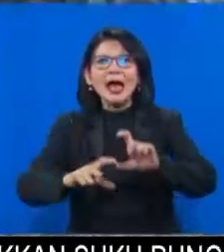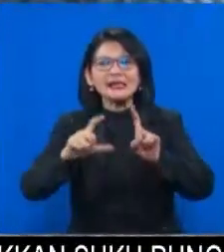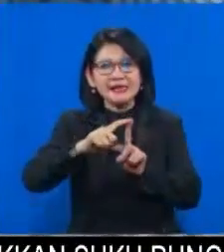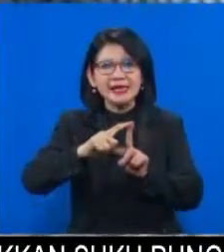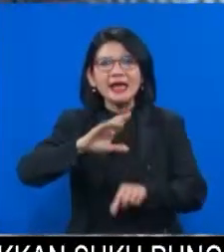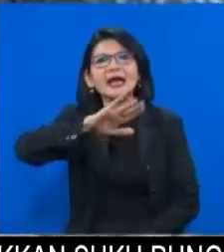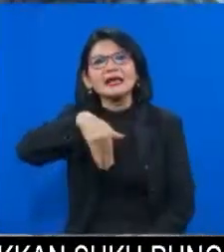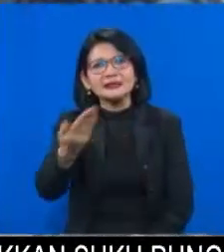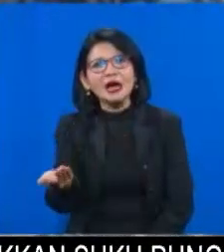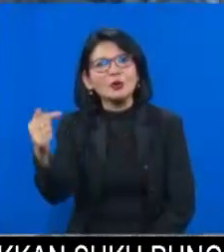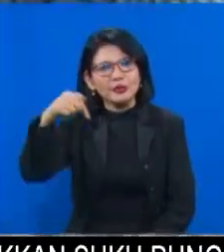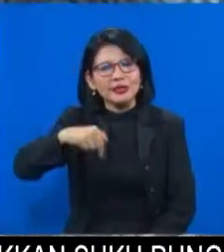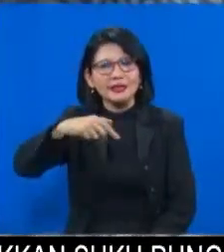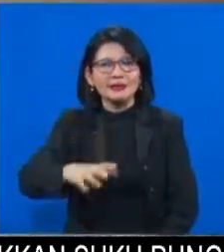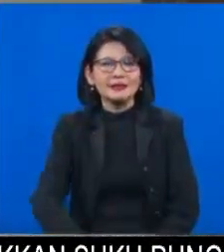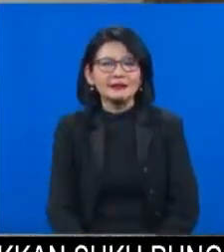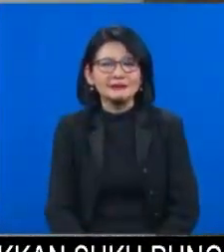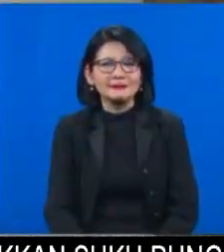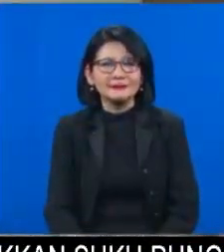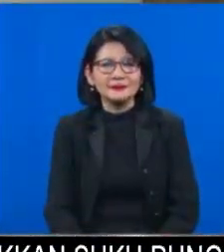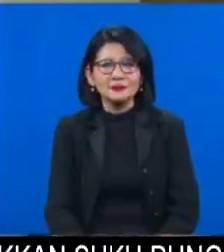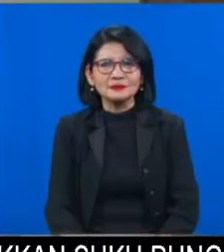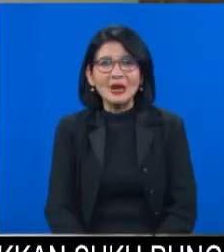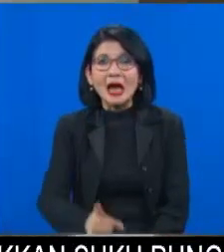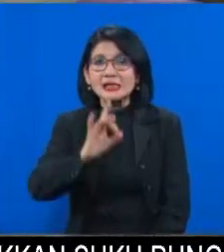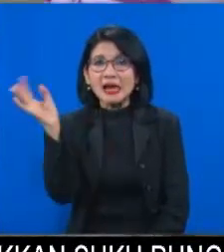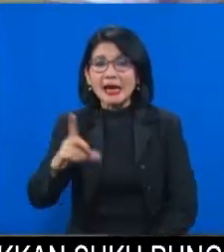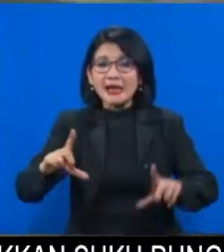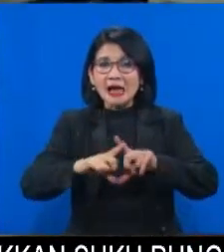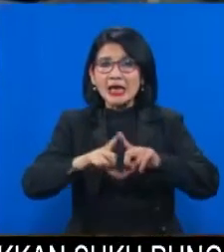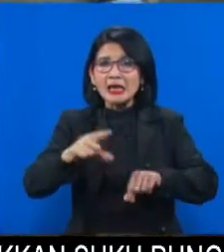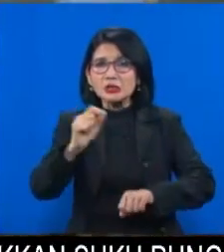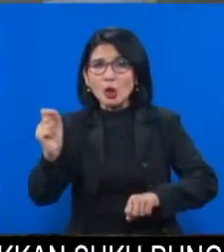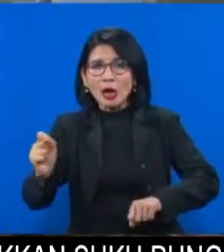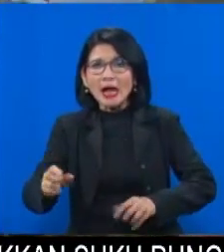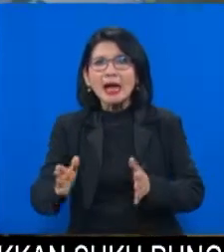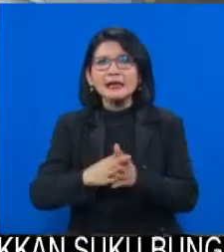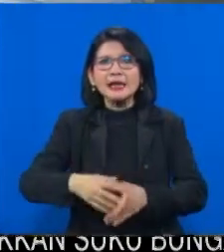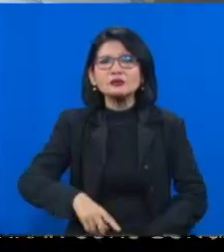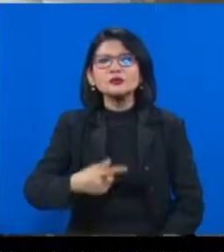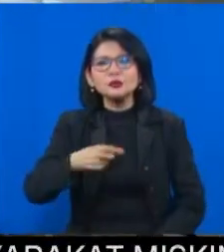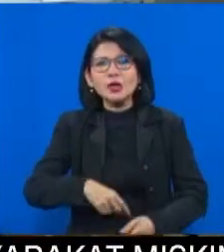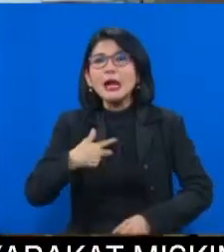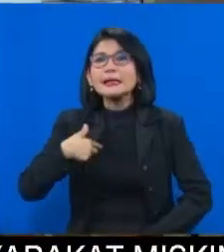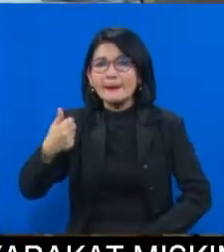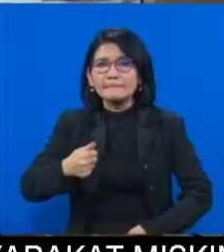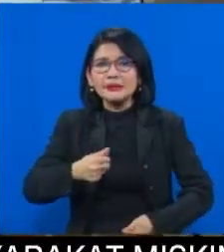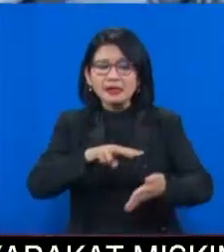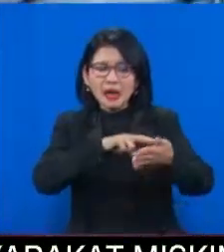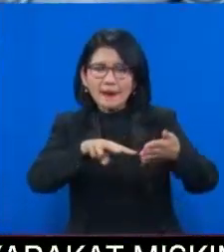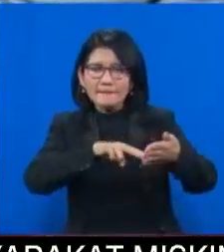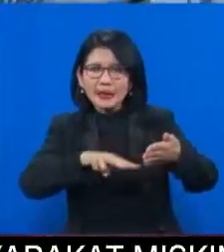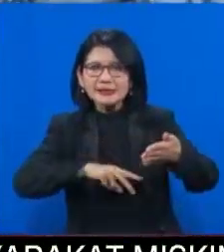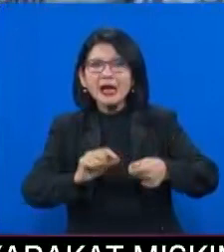pada tahun ajaran baru ini. Selain peralatan sekolah dan kemampuan baca tulis hitung, Sadia